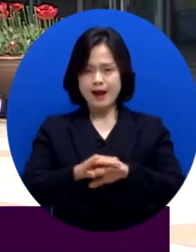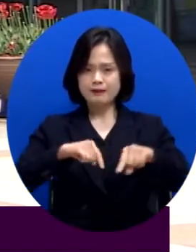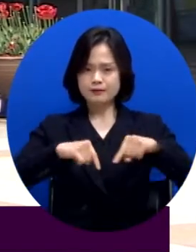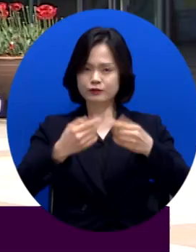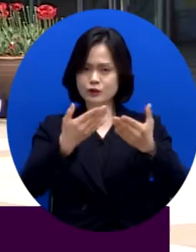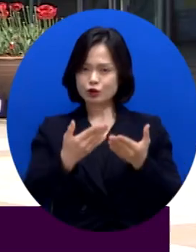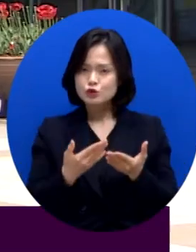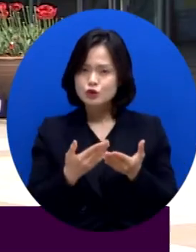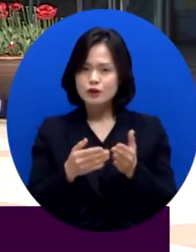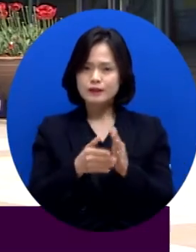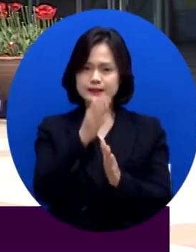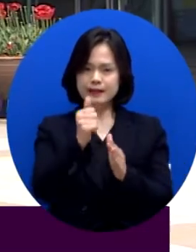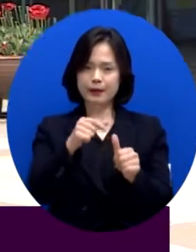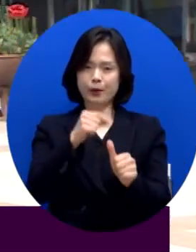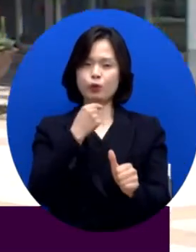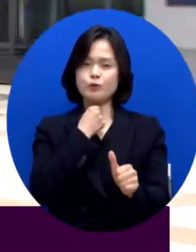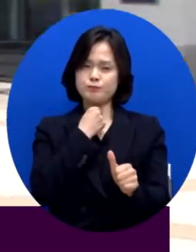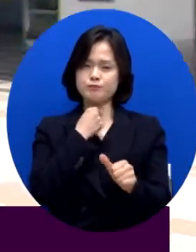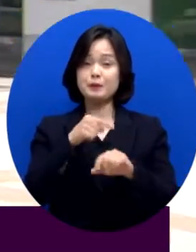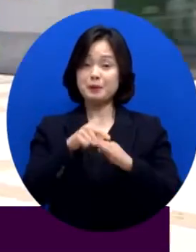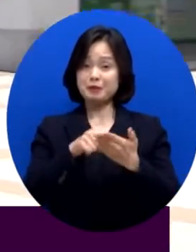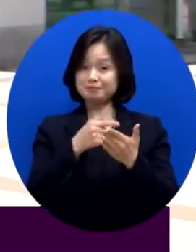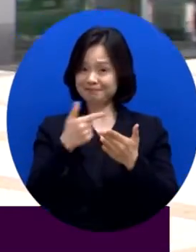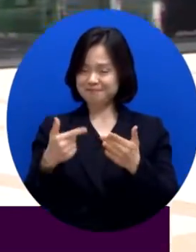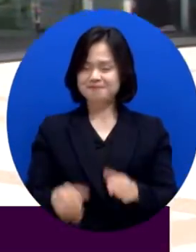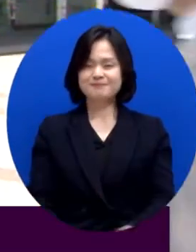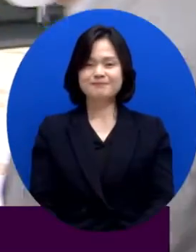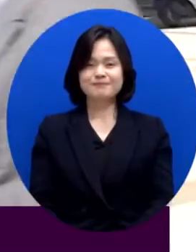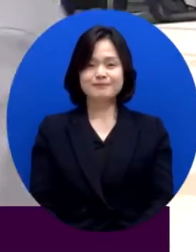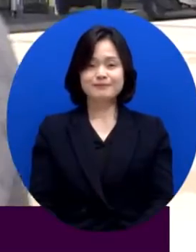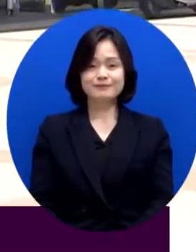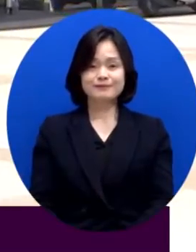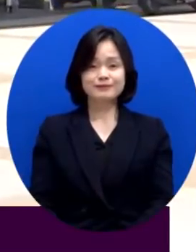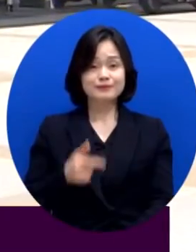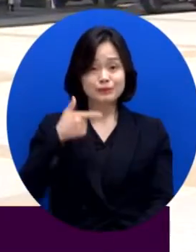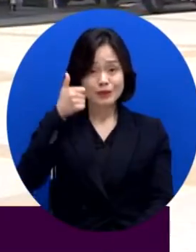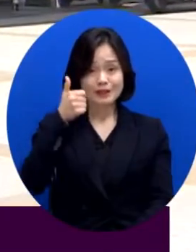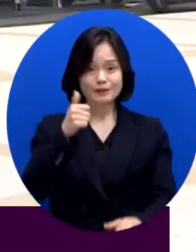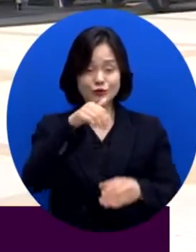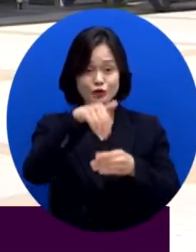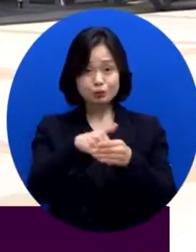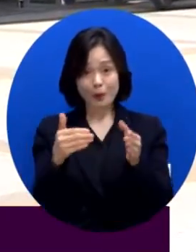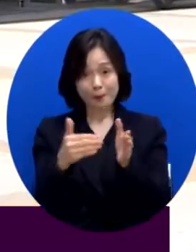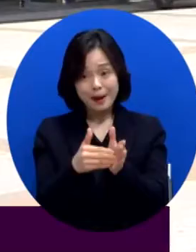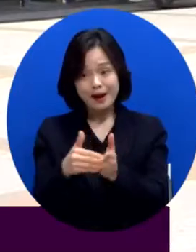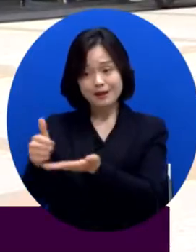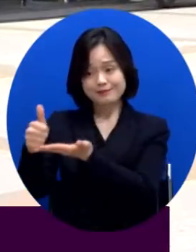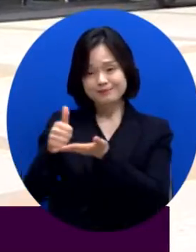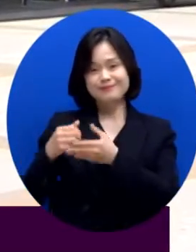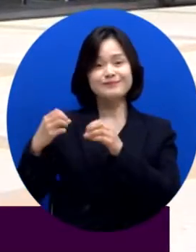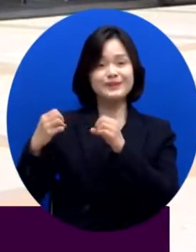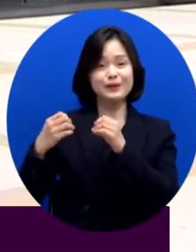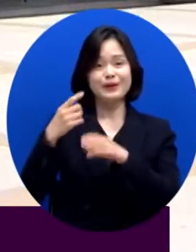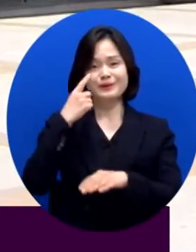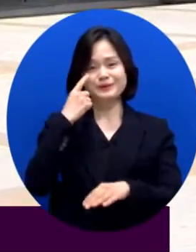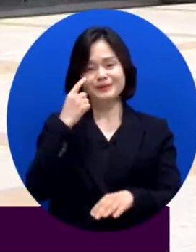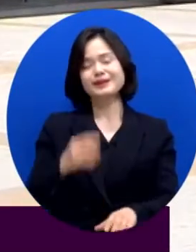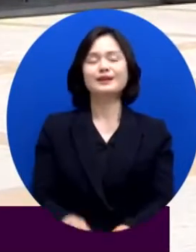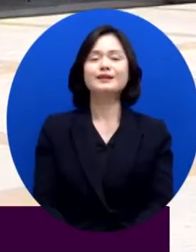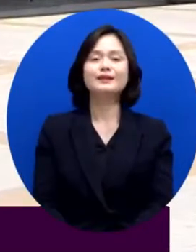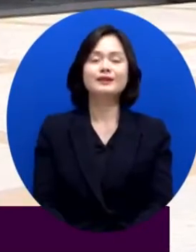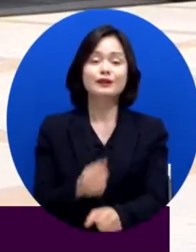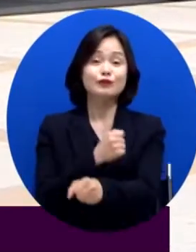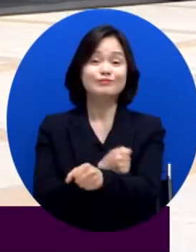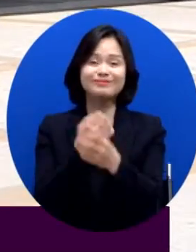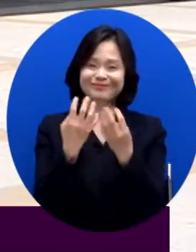온 유권자 한 분 만나보겠습니다. 네, 목사님 안녕하세요. 반갑습니다. 수고가 많으시네요. 예. 네,